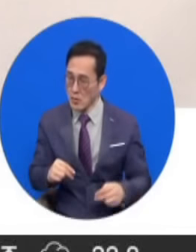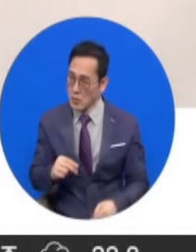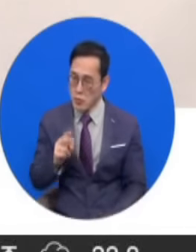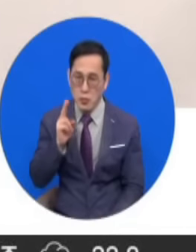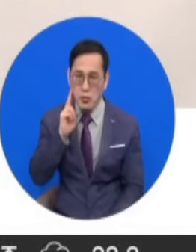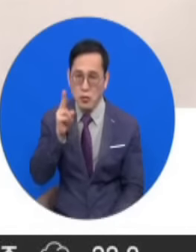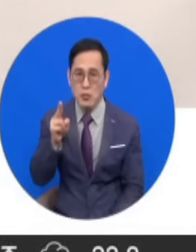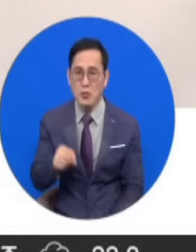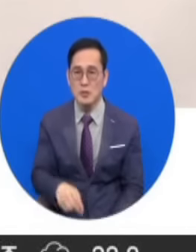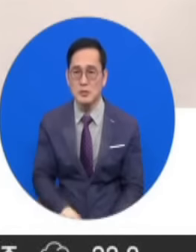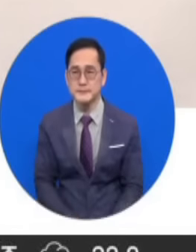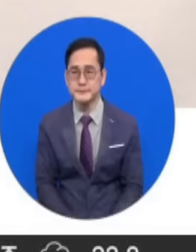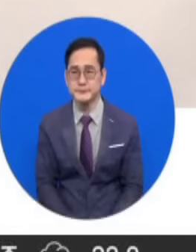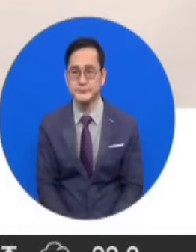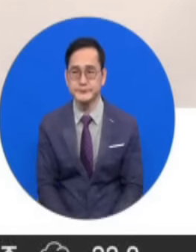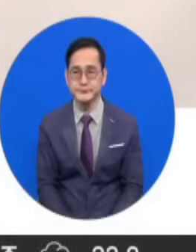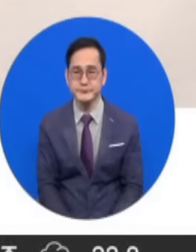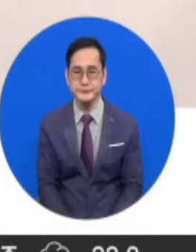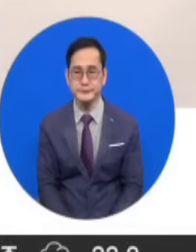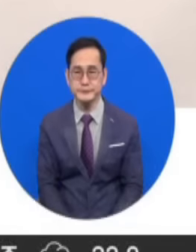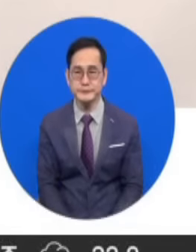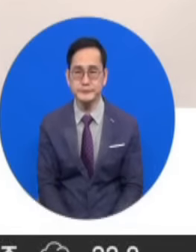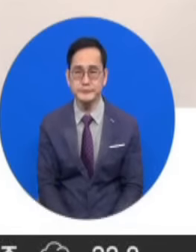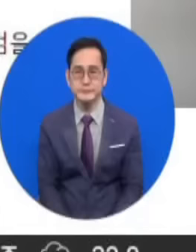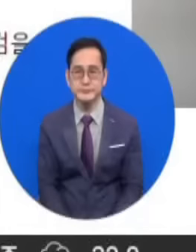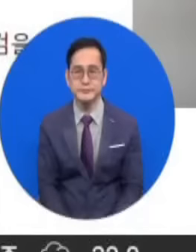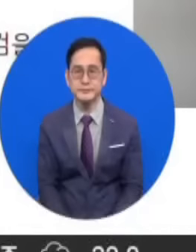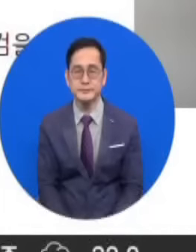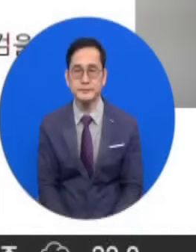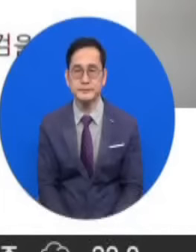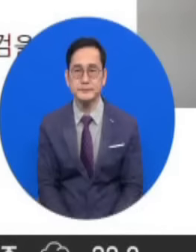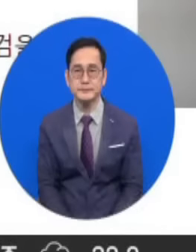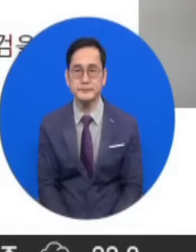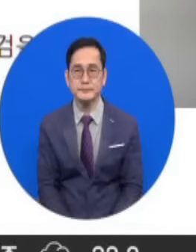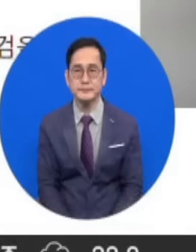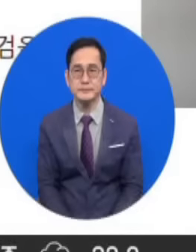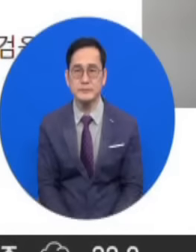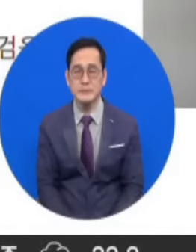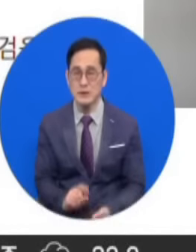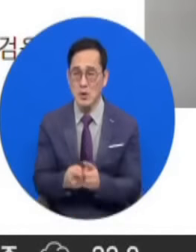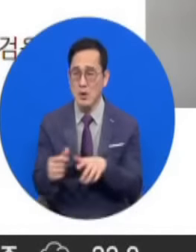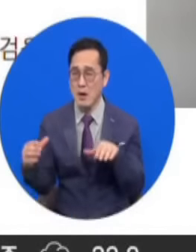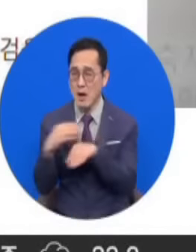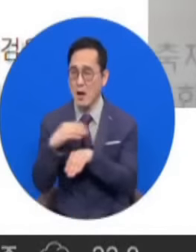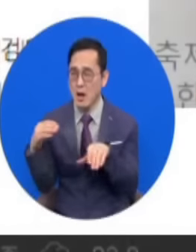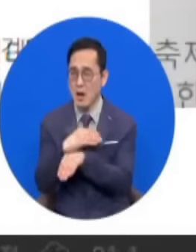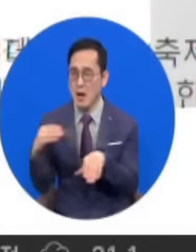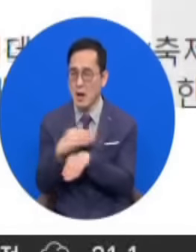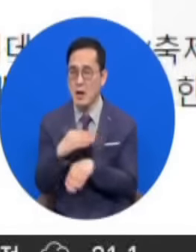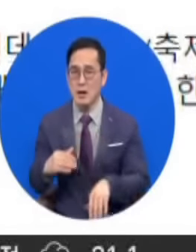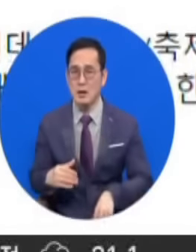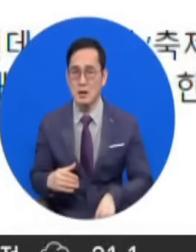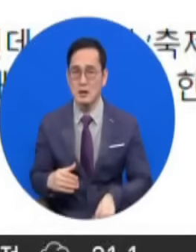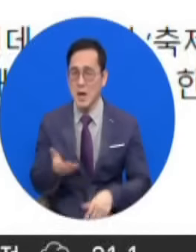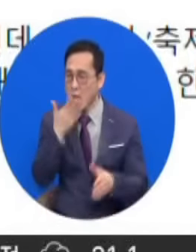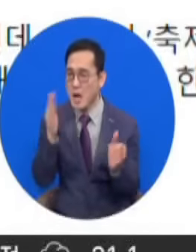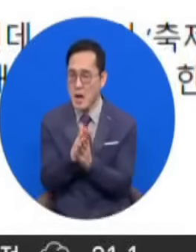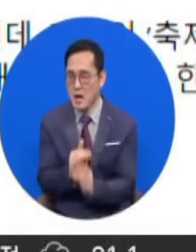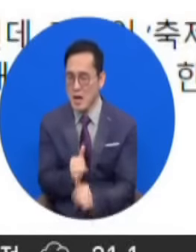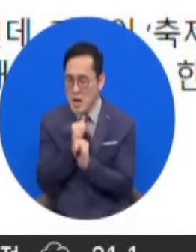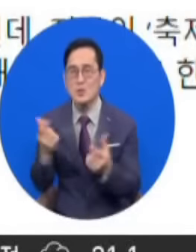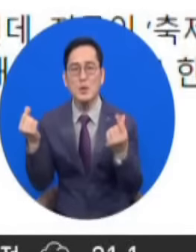그러니까 우리 아까 그 처음에 헤드라인에 자해 전당대회라는 얘기했잖아요. 네네. 이게 자해 전당대회예요. 같이